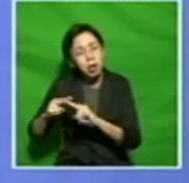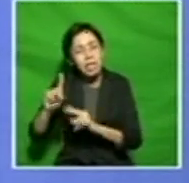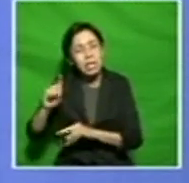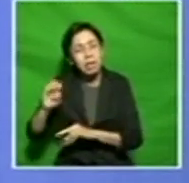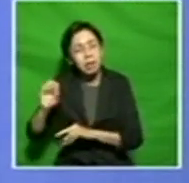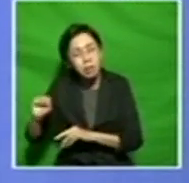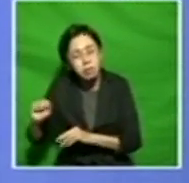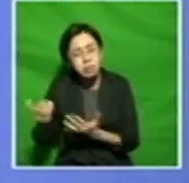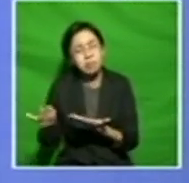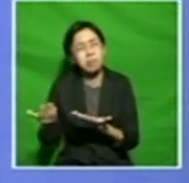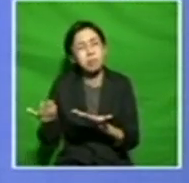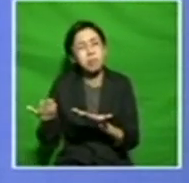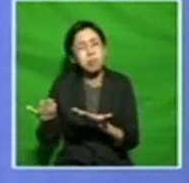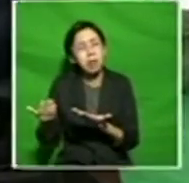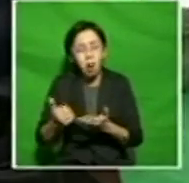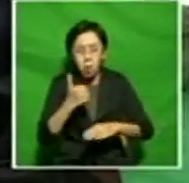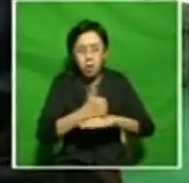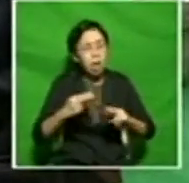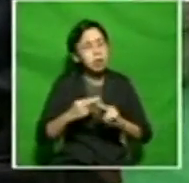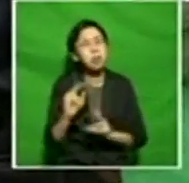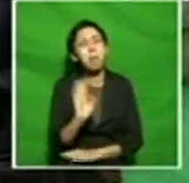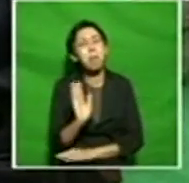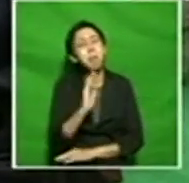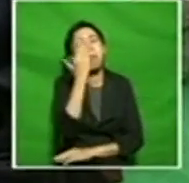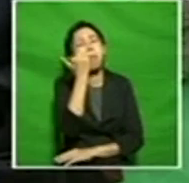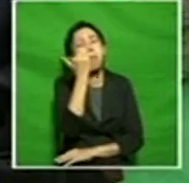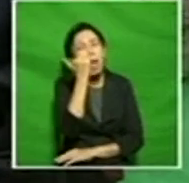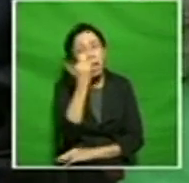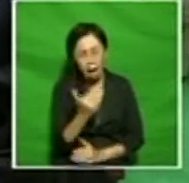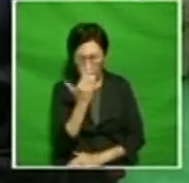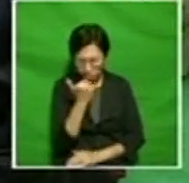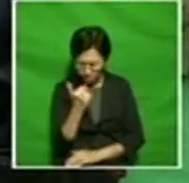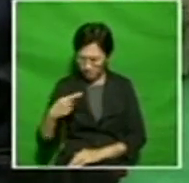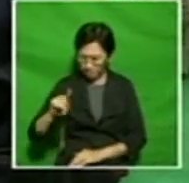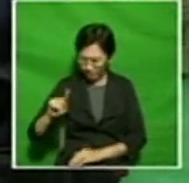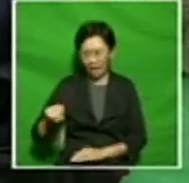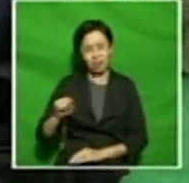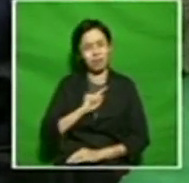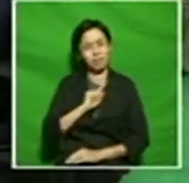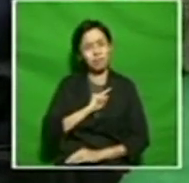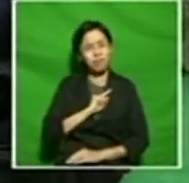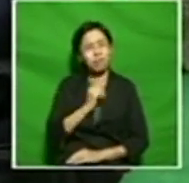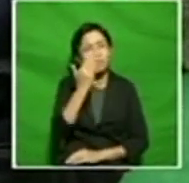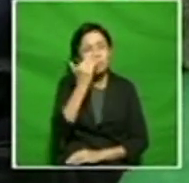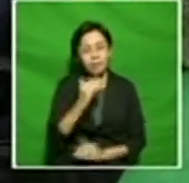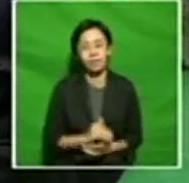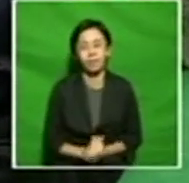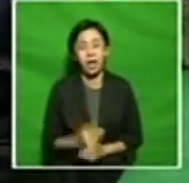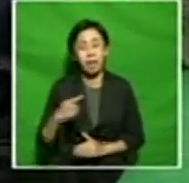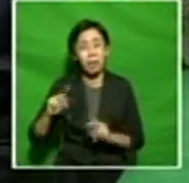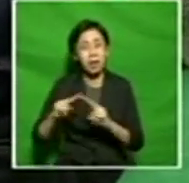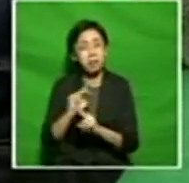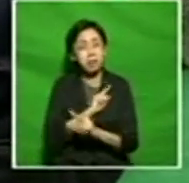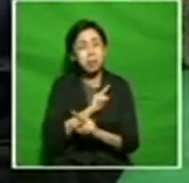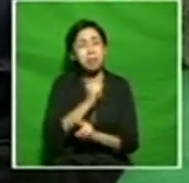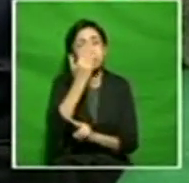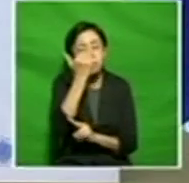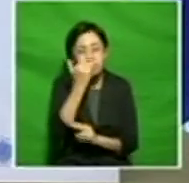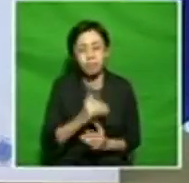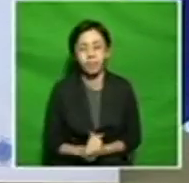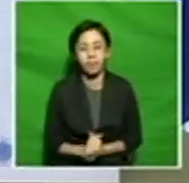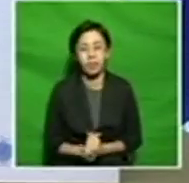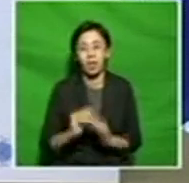ลเหตุใดจึงตั้งปลัดกระทรวงคำตอบก็คือว่าในพระราชกำห